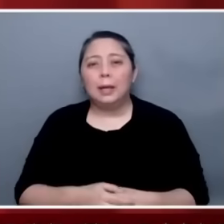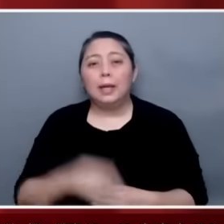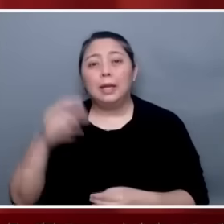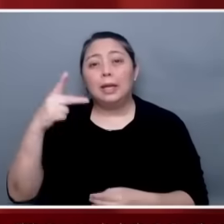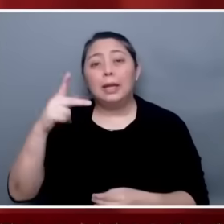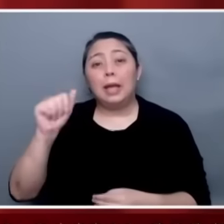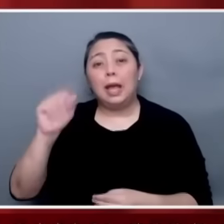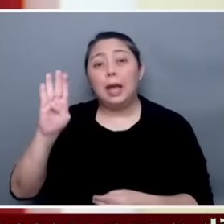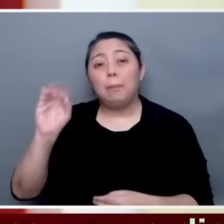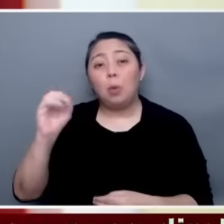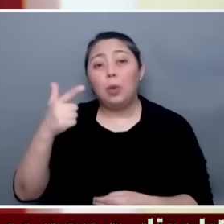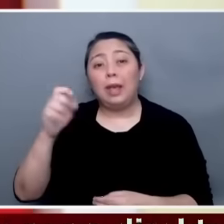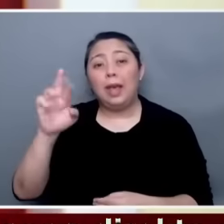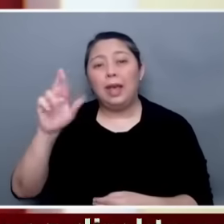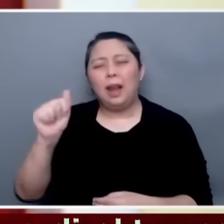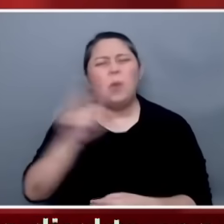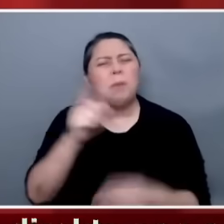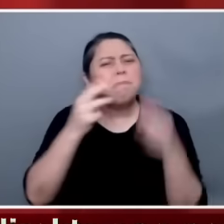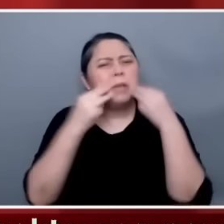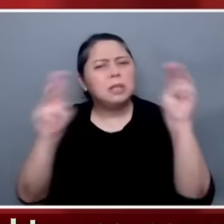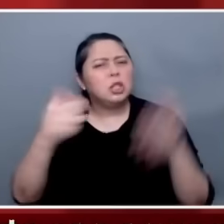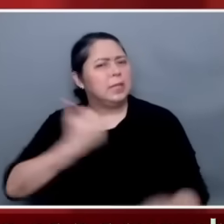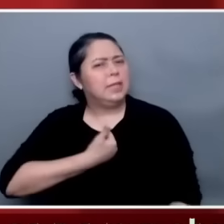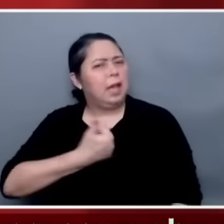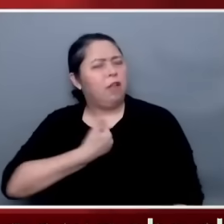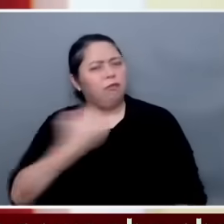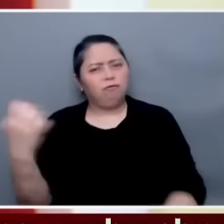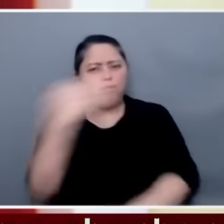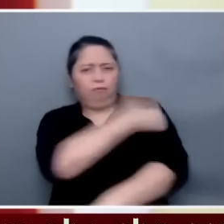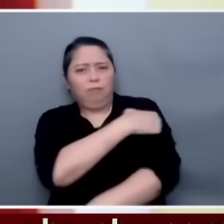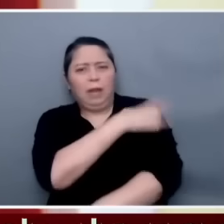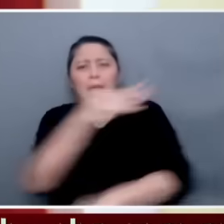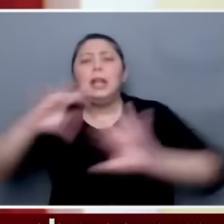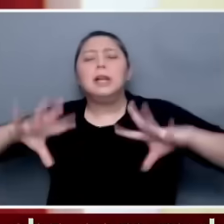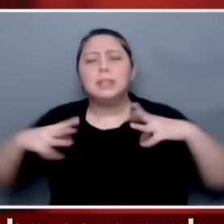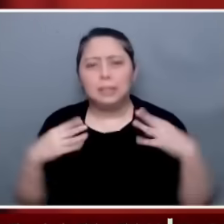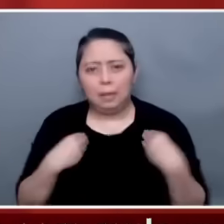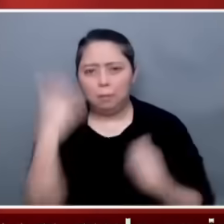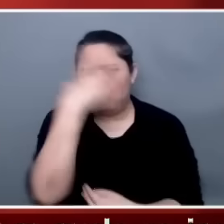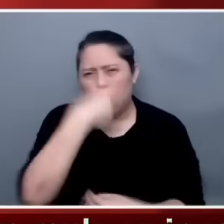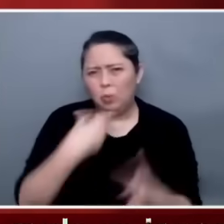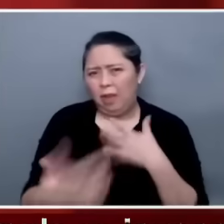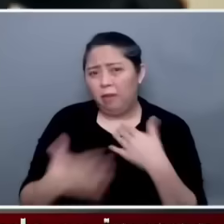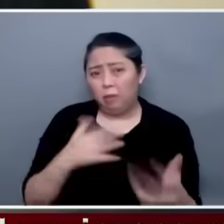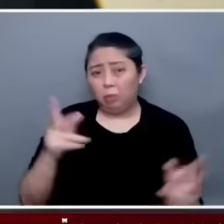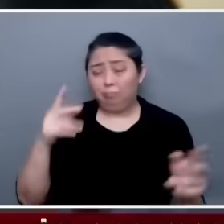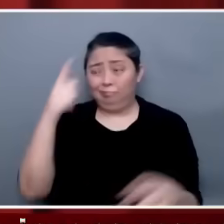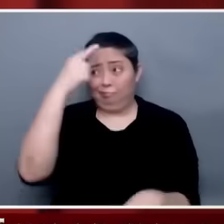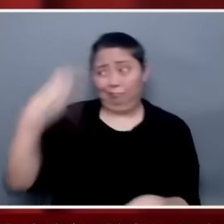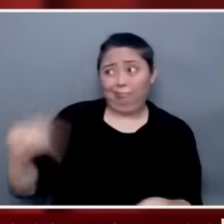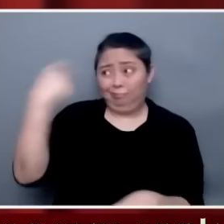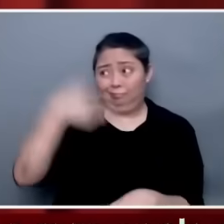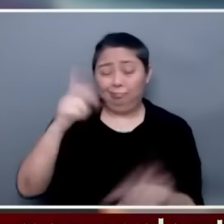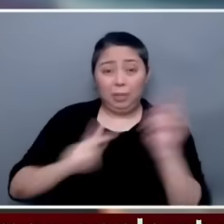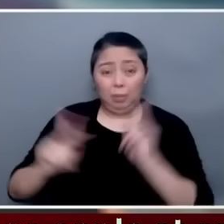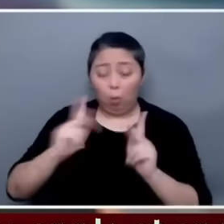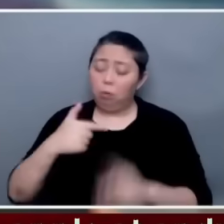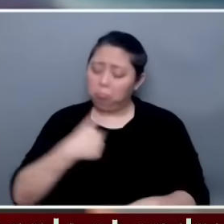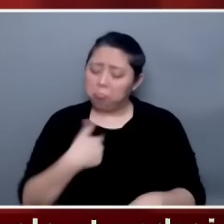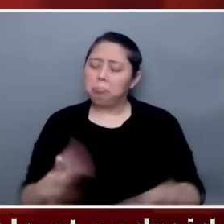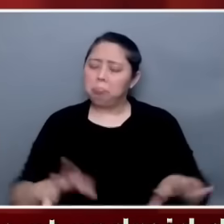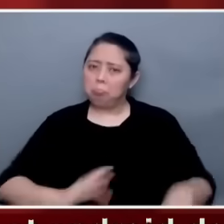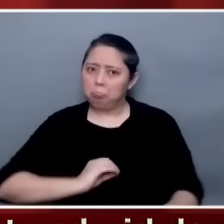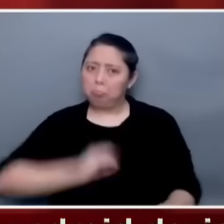ang self-empowerment at pagyakap sa sariling ganda anuman ang sabihin ng iba. Happy ang singer-actress sa kanyang hit